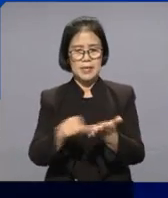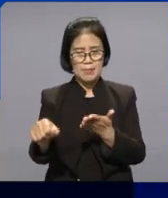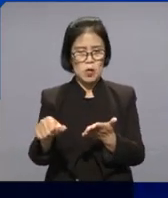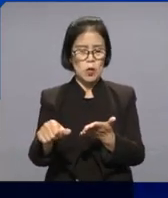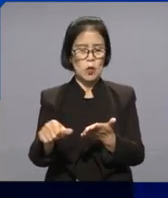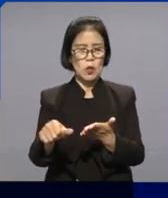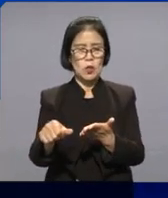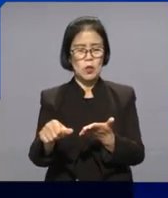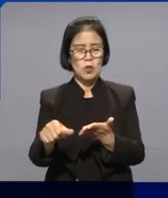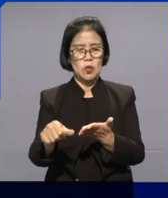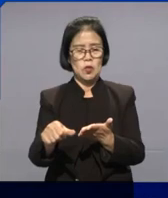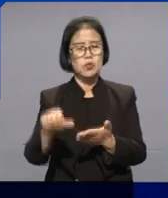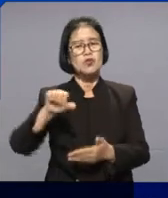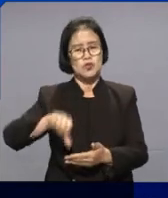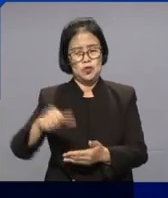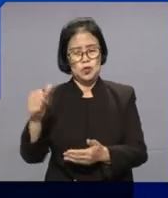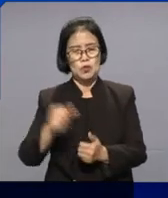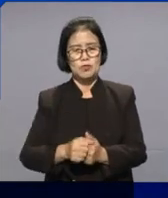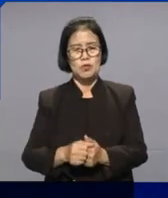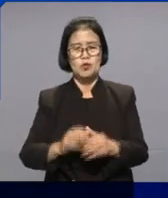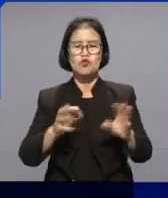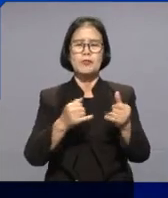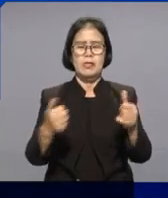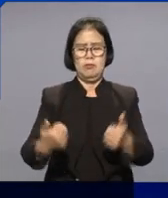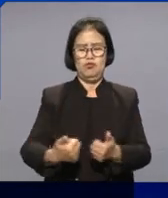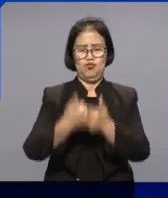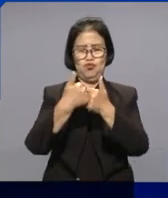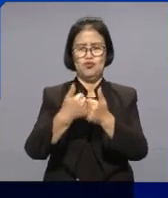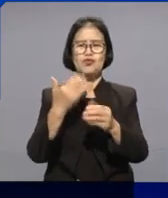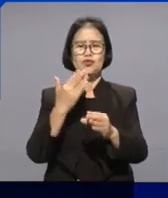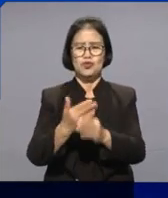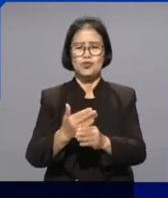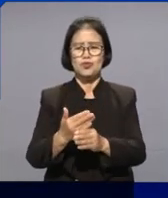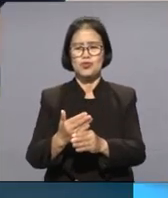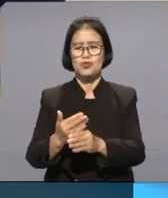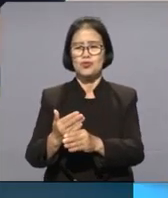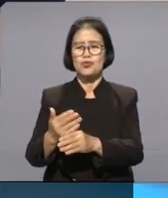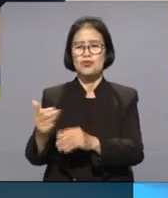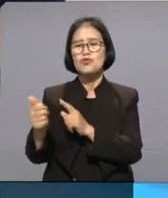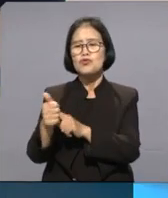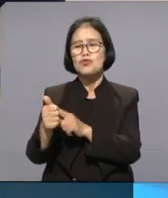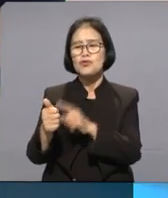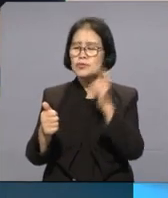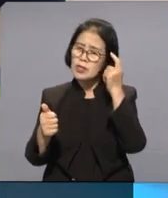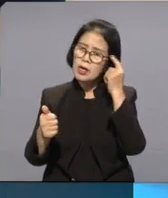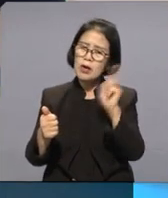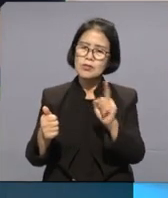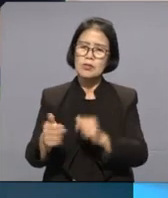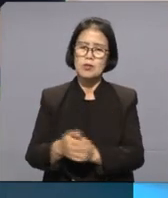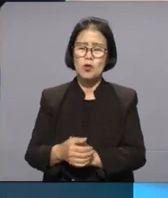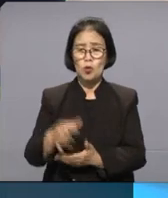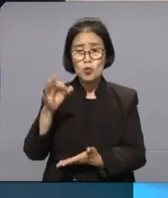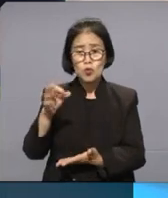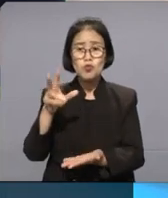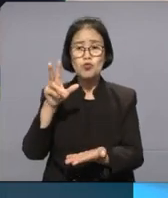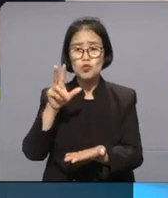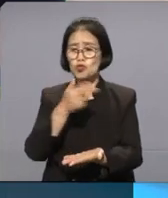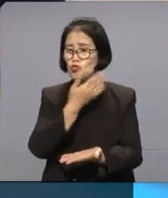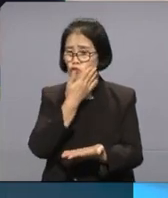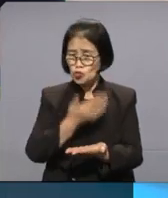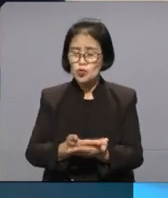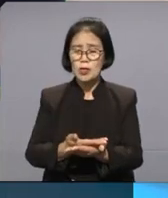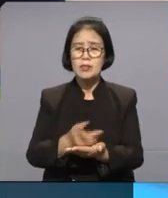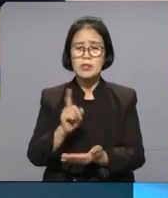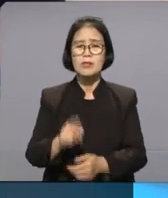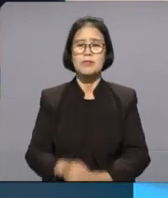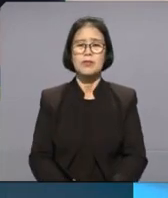있습니다. 국민의힘과 연일 각을 세우고 있는데 최 교수님 어떻게 보십니까? 뭐 예. 일단 자금도 굉장히 중요하고 정치할 때는 그렇죠. 맞아요.